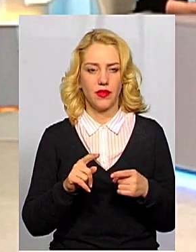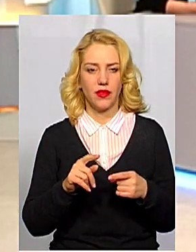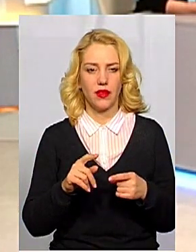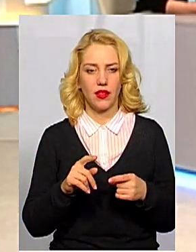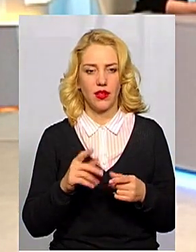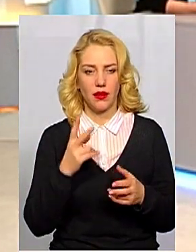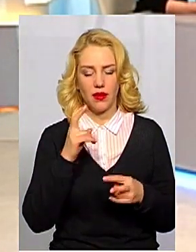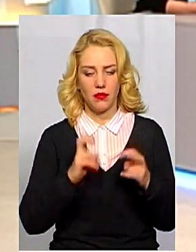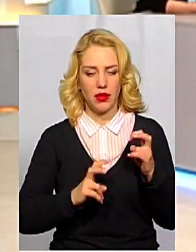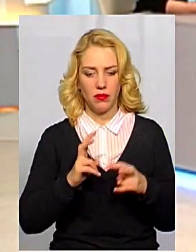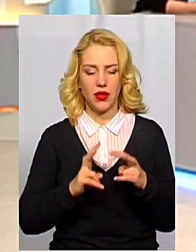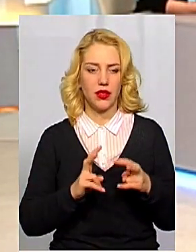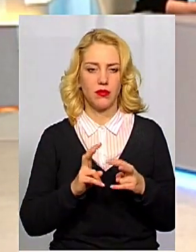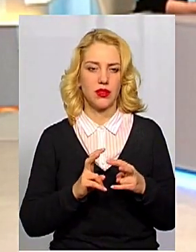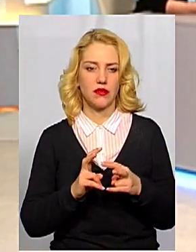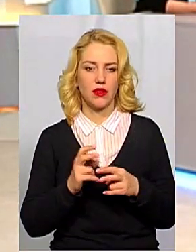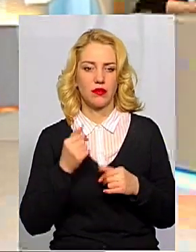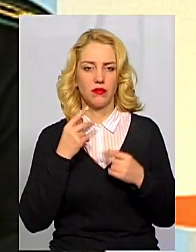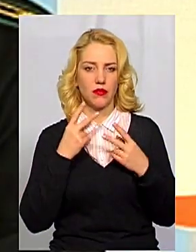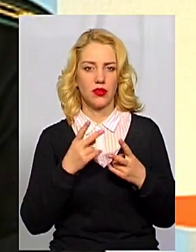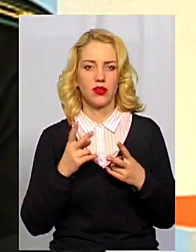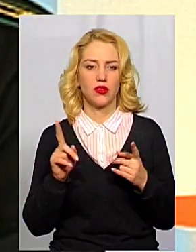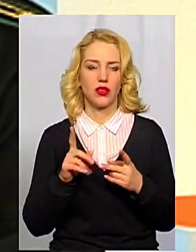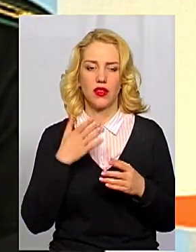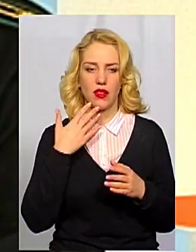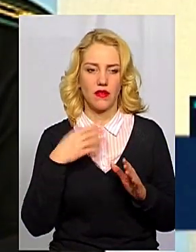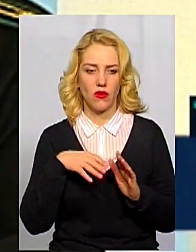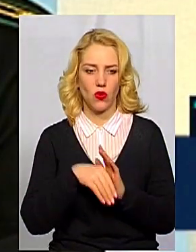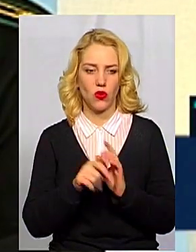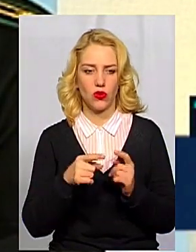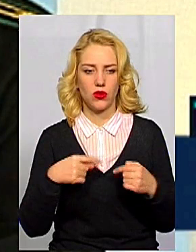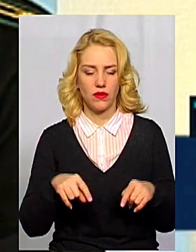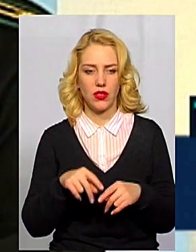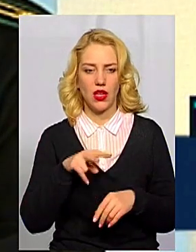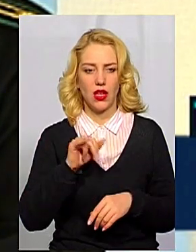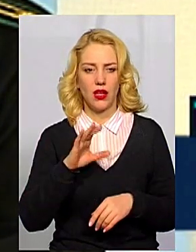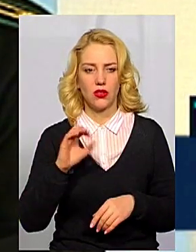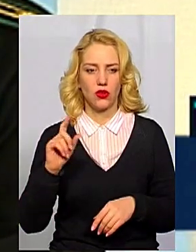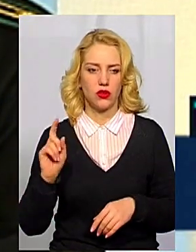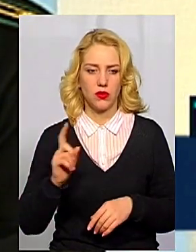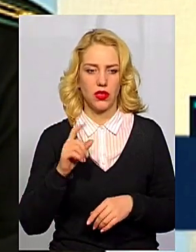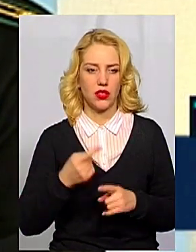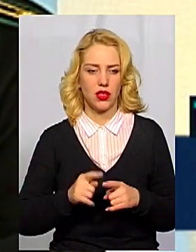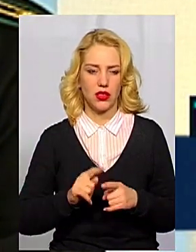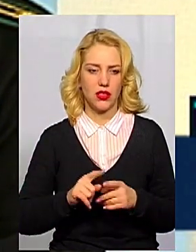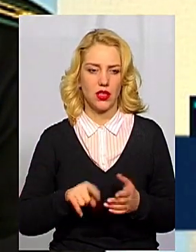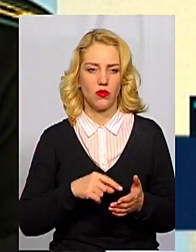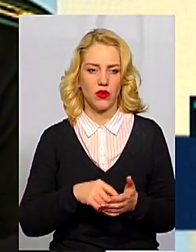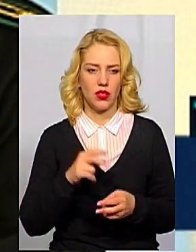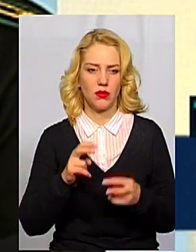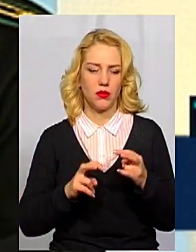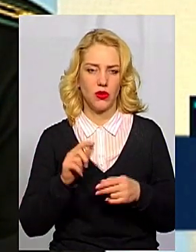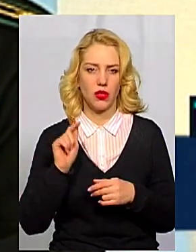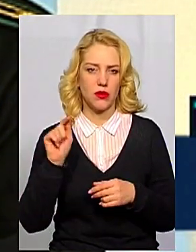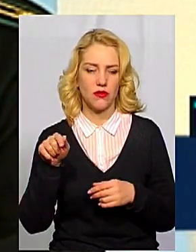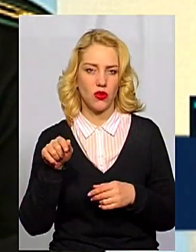тих підприємствах, наголошував колега, які не відносяться до сфери управління лісово-мисливського господарства, а це комунальні підприємства, тобто